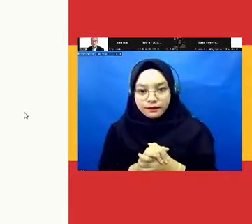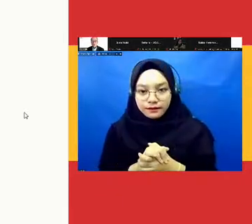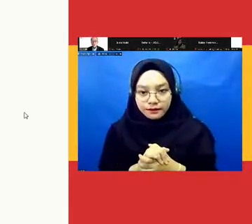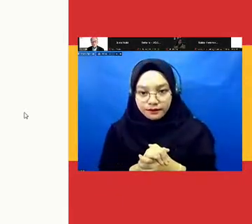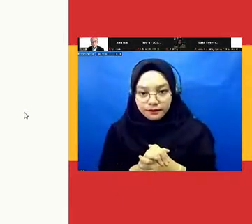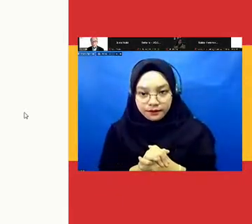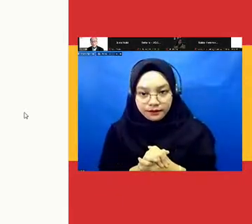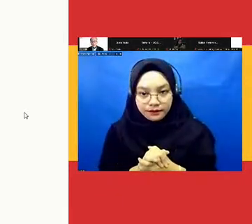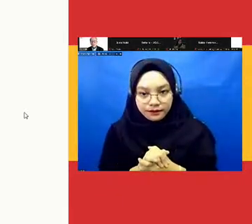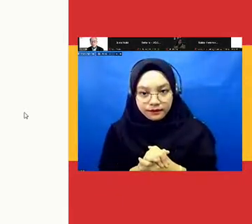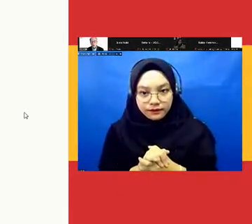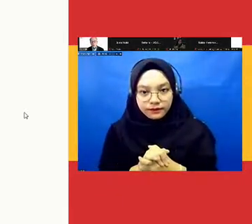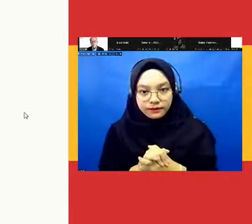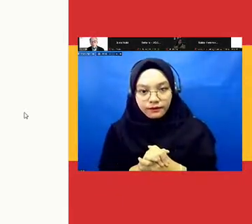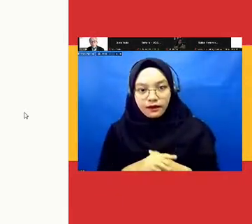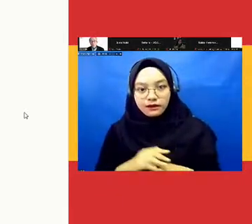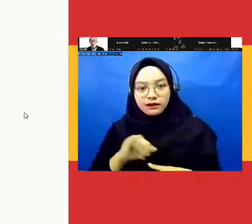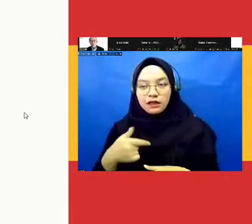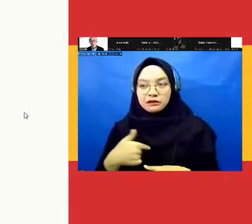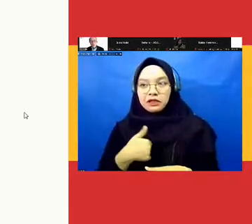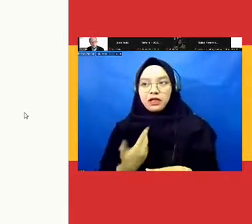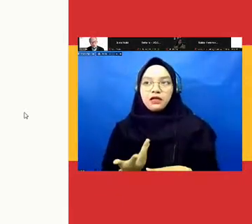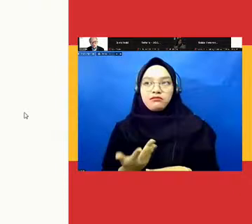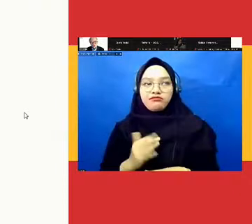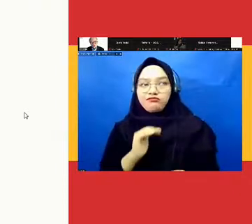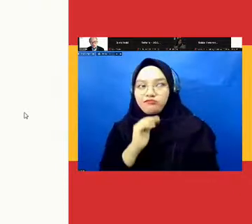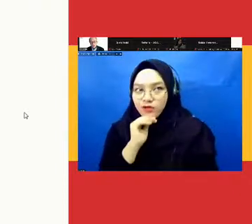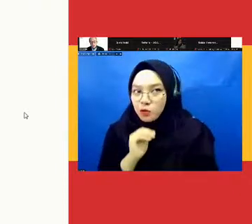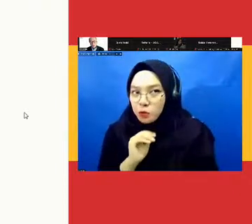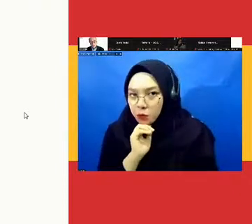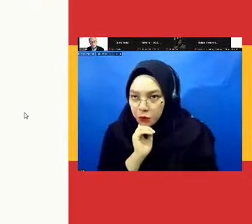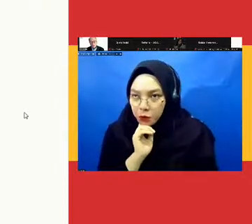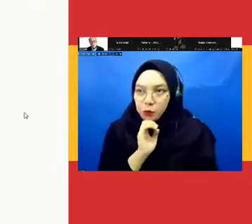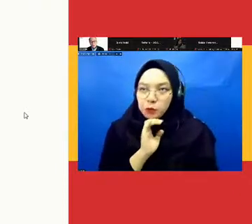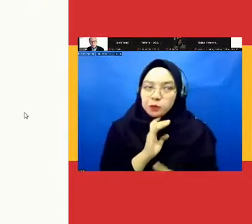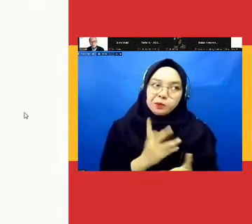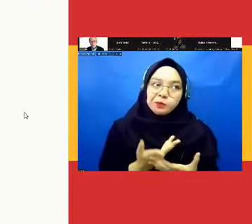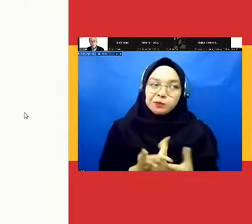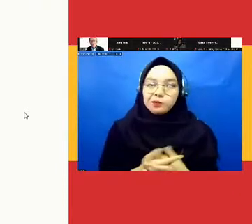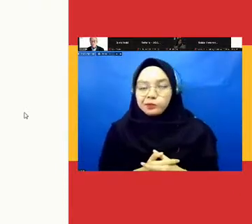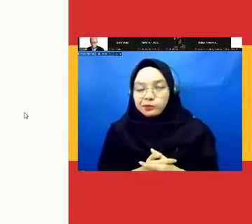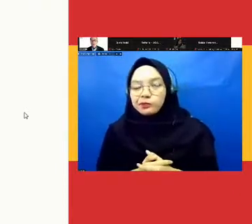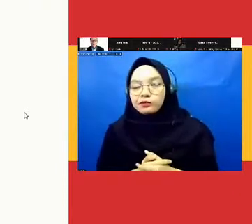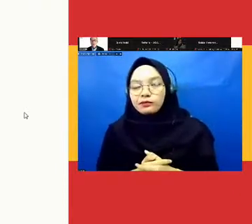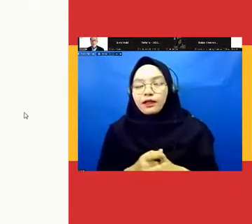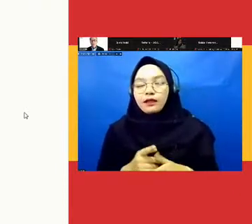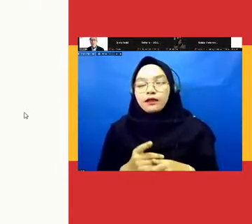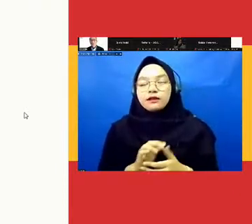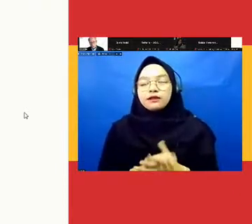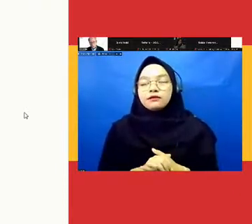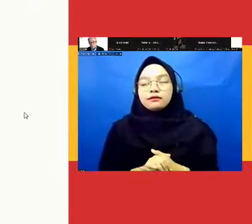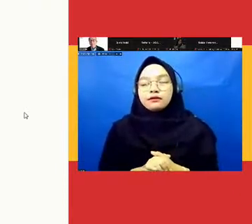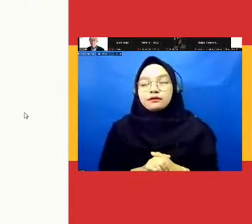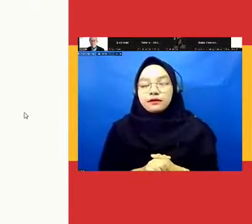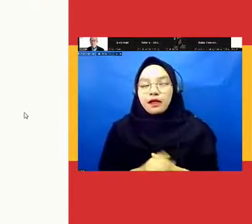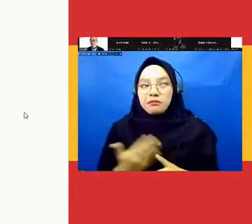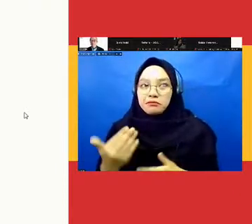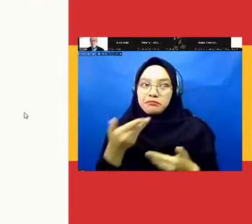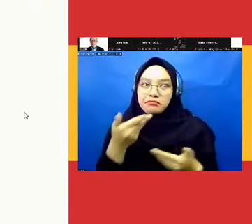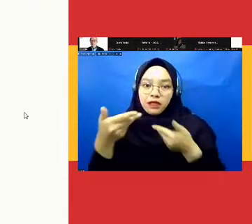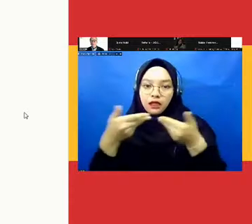so I am waiting for more questions and then comments for the discussion. Terima